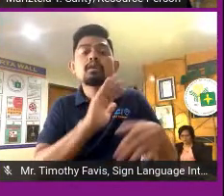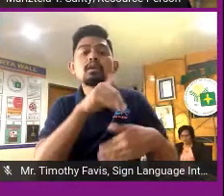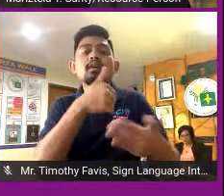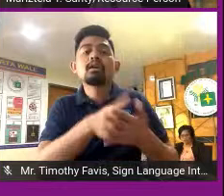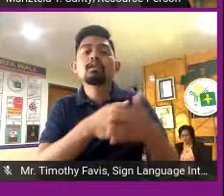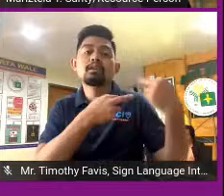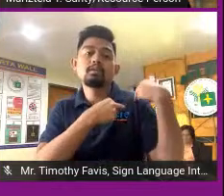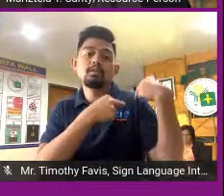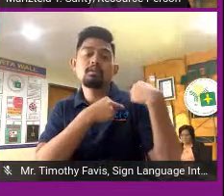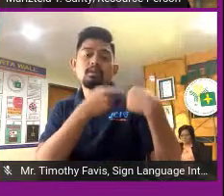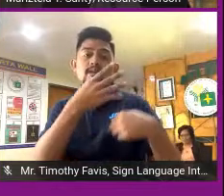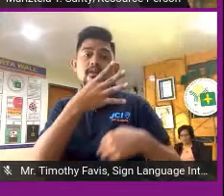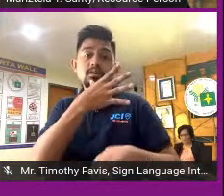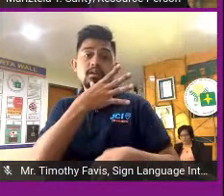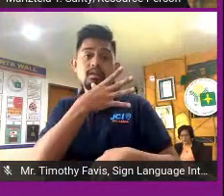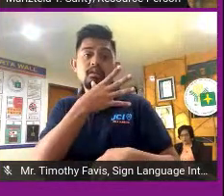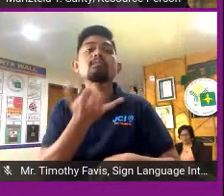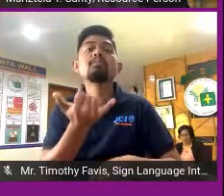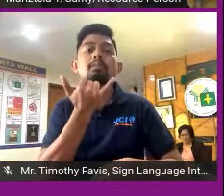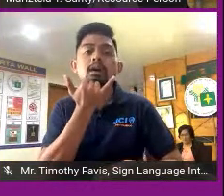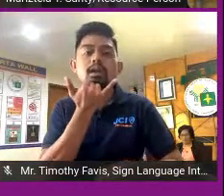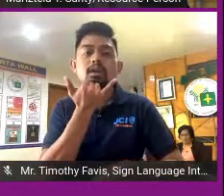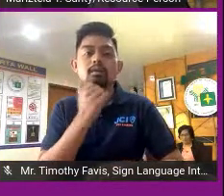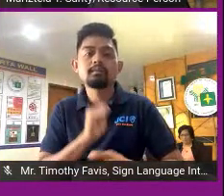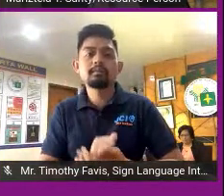equal opportunity for women and men at work.